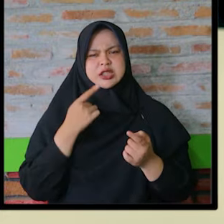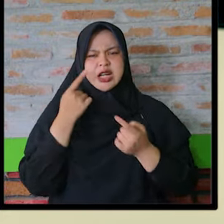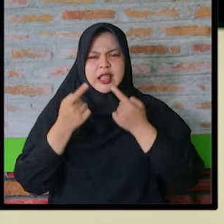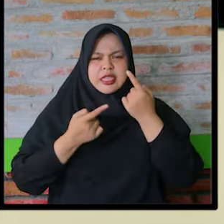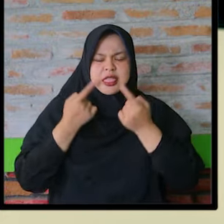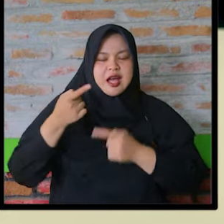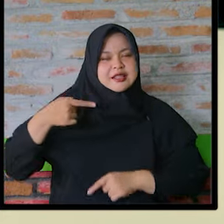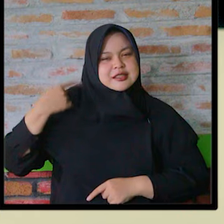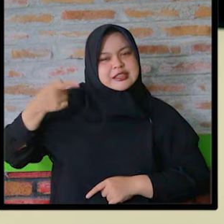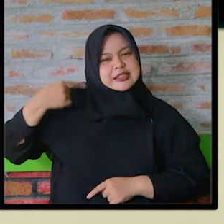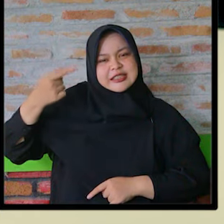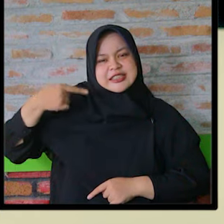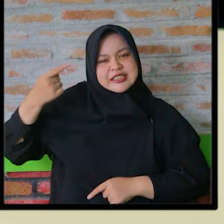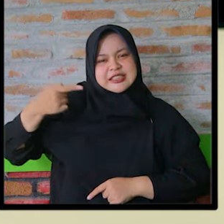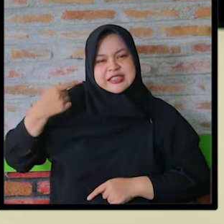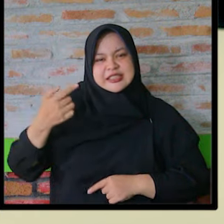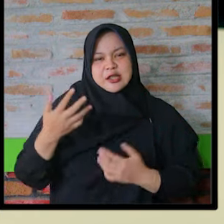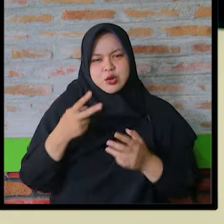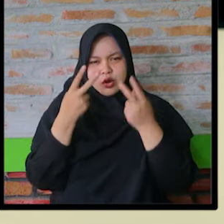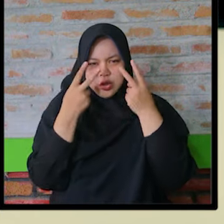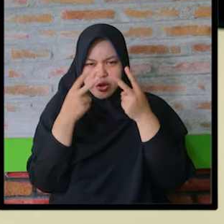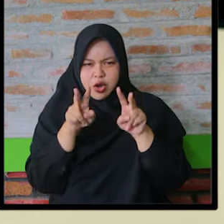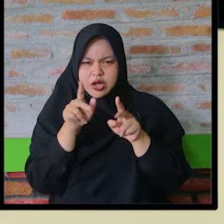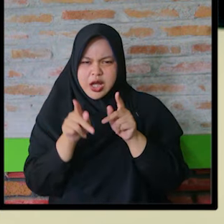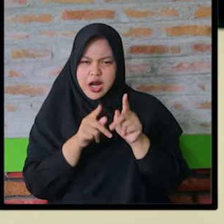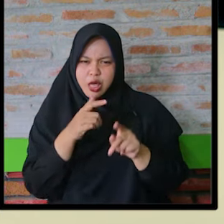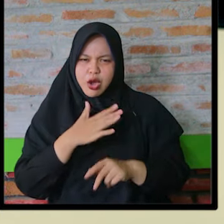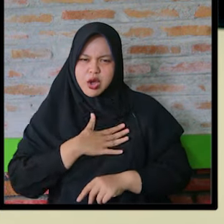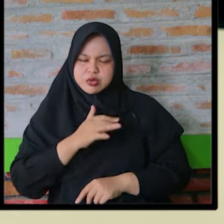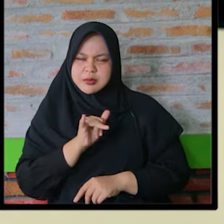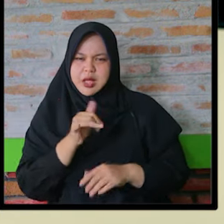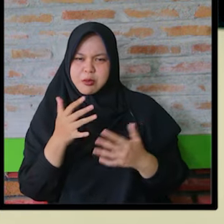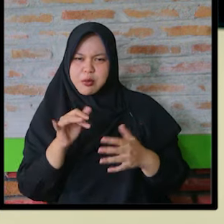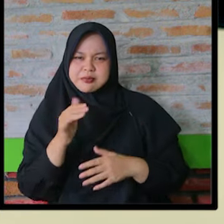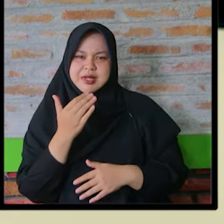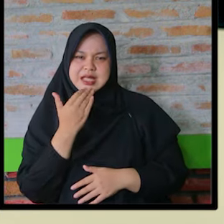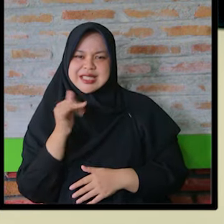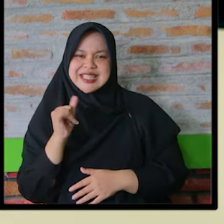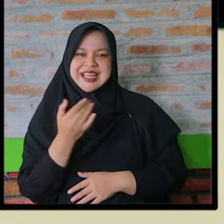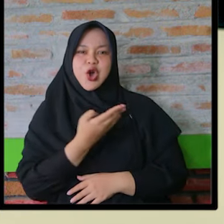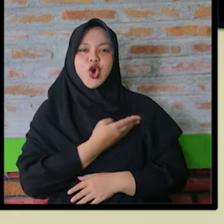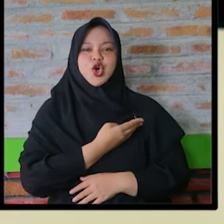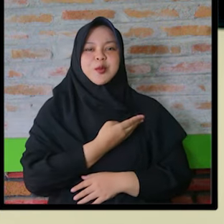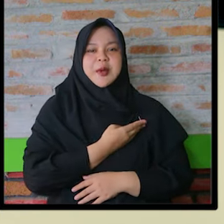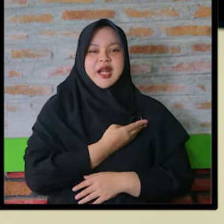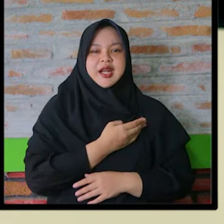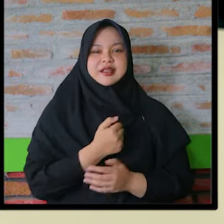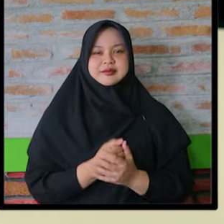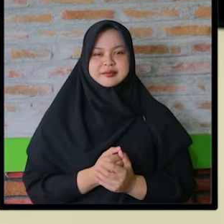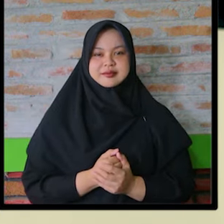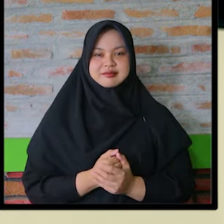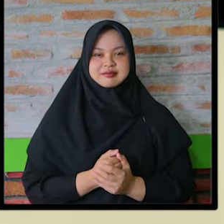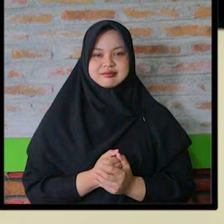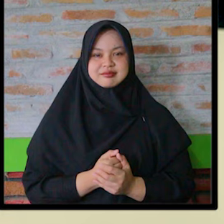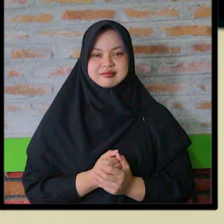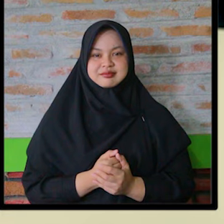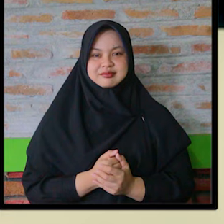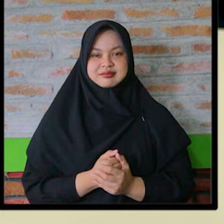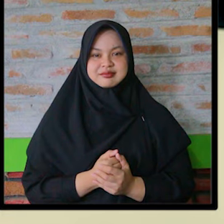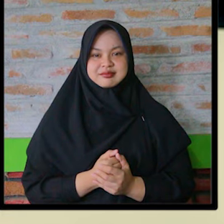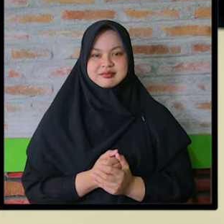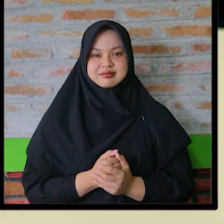apa yang men jadi niiti Nek aku begini Biasanya jadi korban gitu maka ee